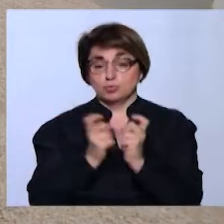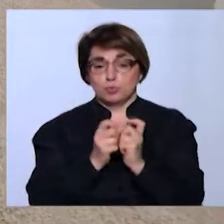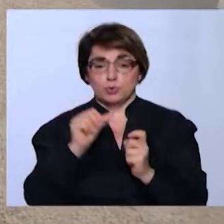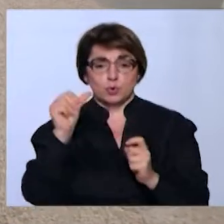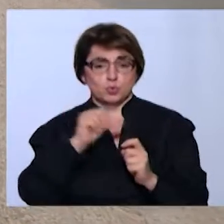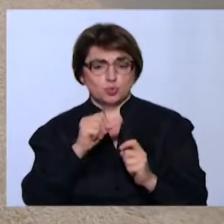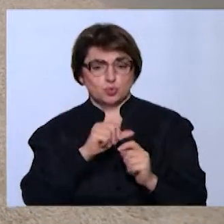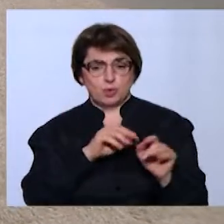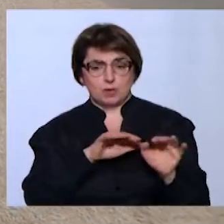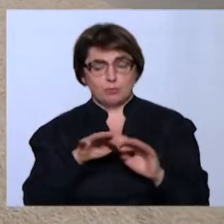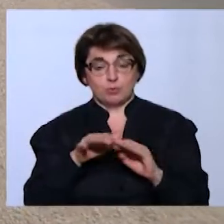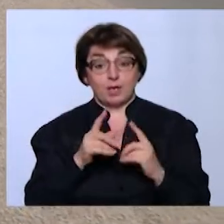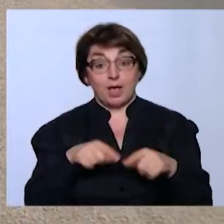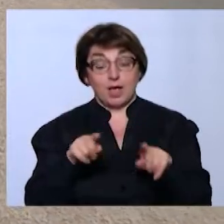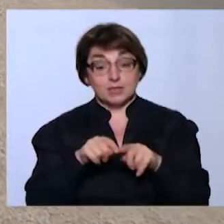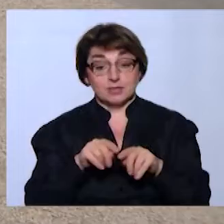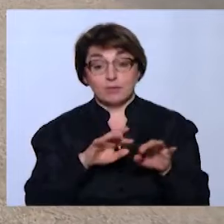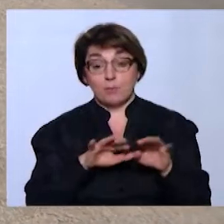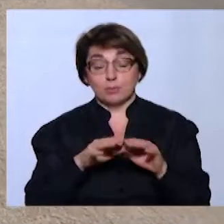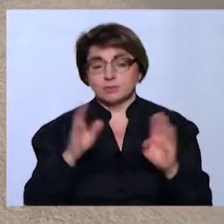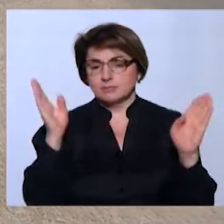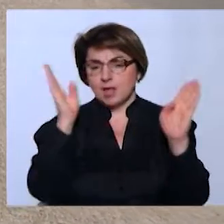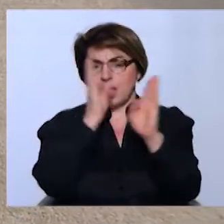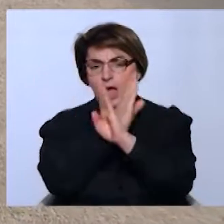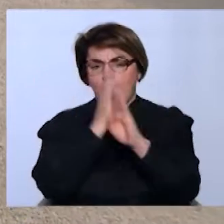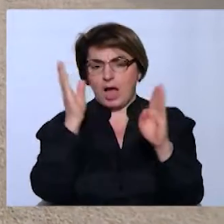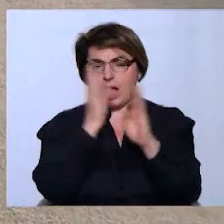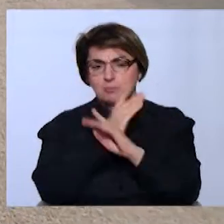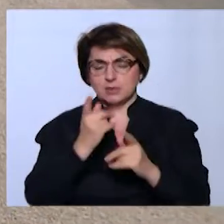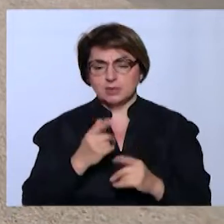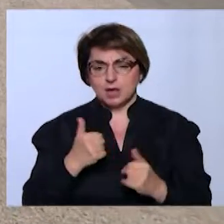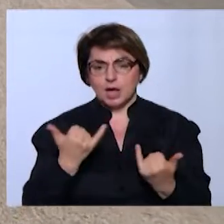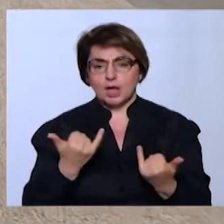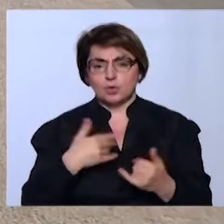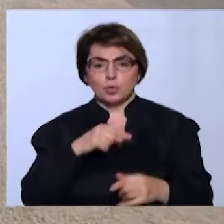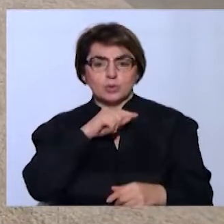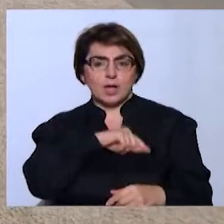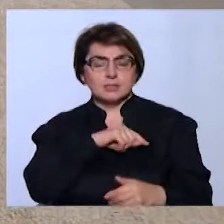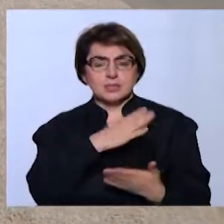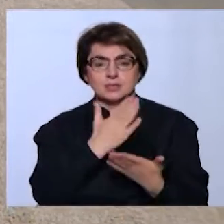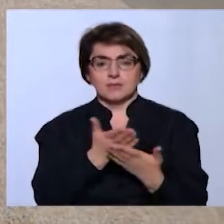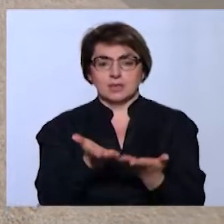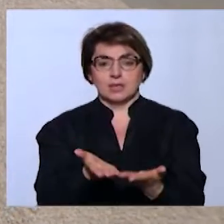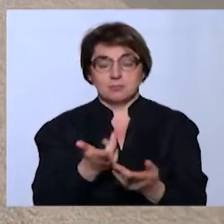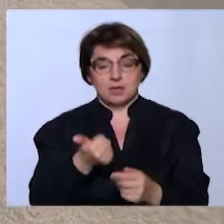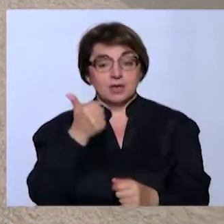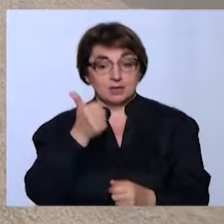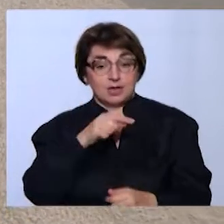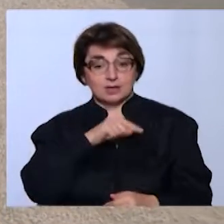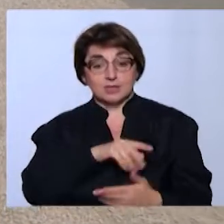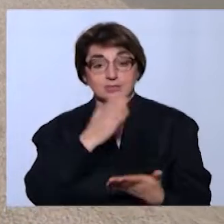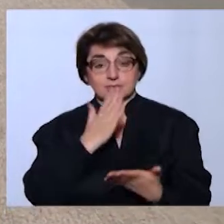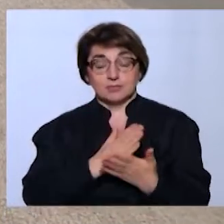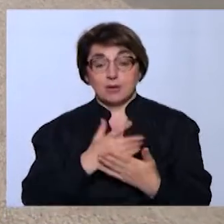მოქმედებს. ასევე მოქმედებს ამინდი. თქვენ როგორ ფიქრობთ? ახლა მე როგორ ხასიათზე ვარ? მე კარგ ხასიათზე